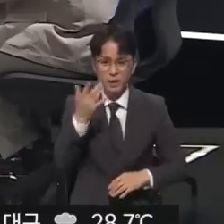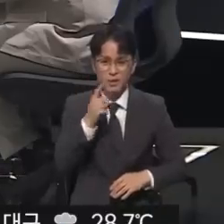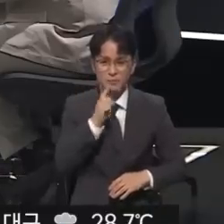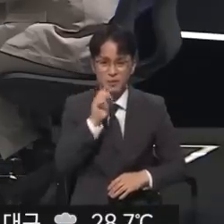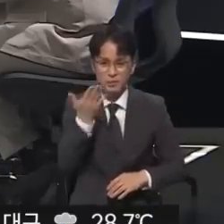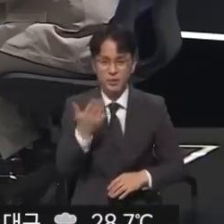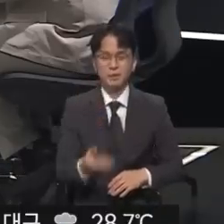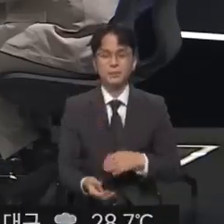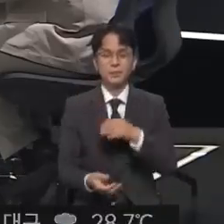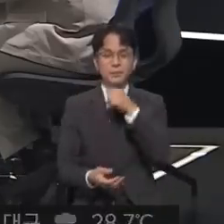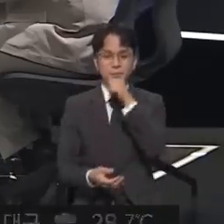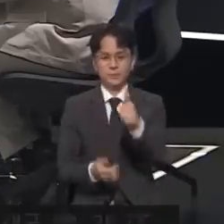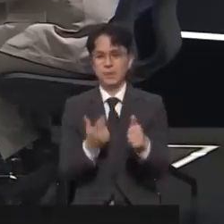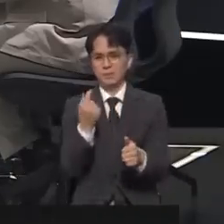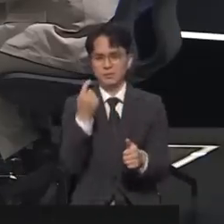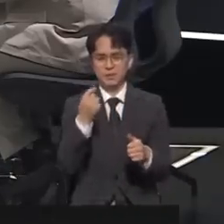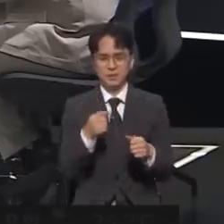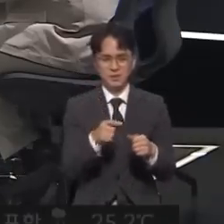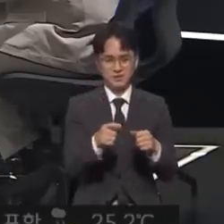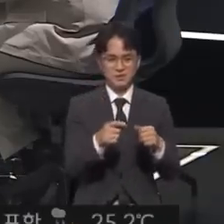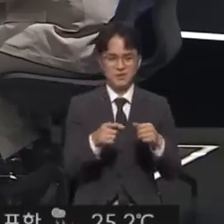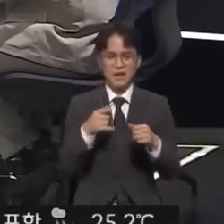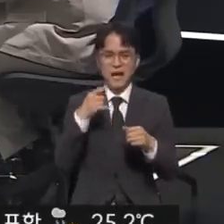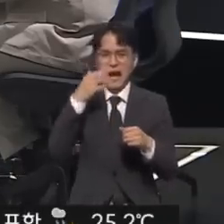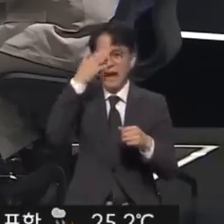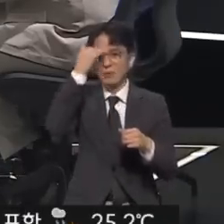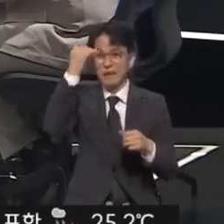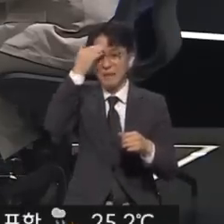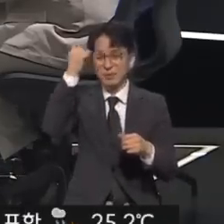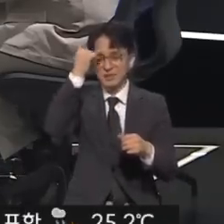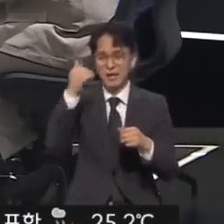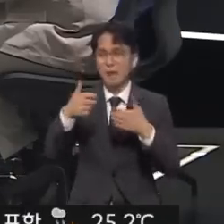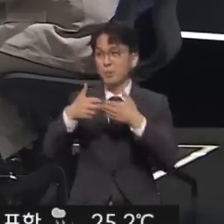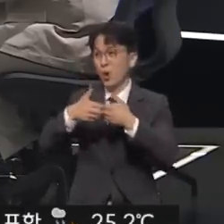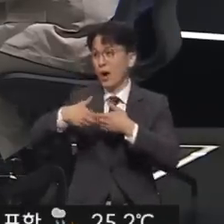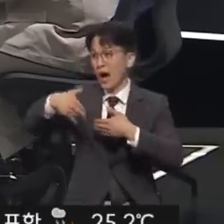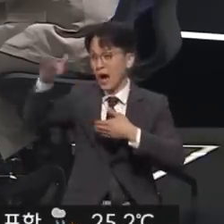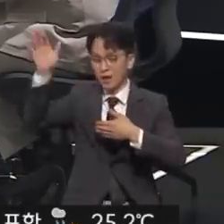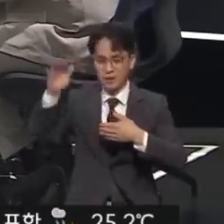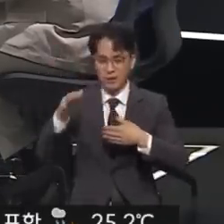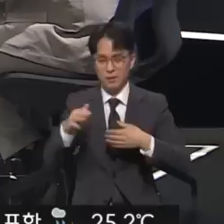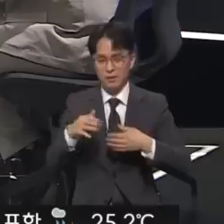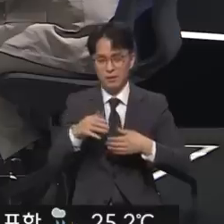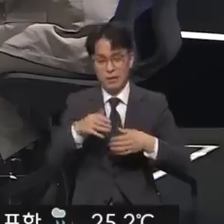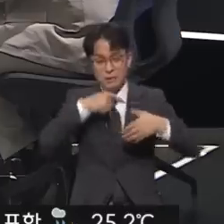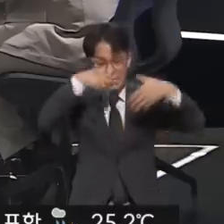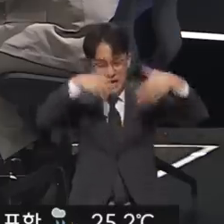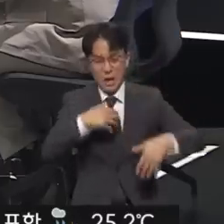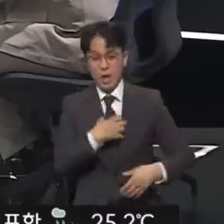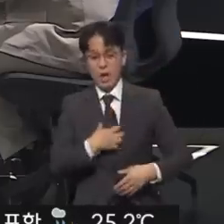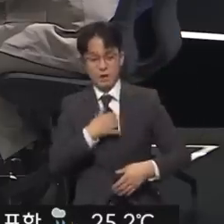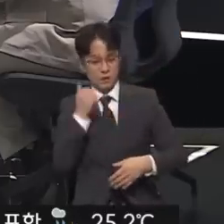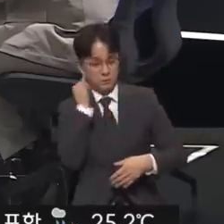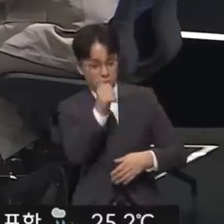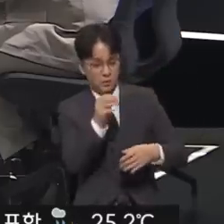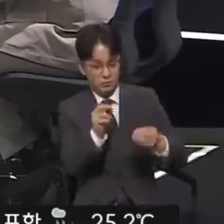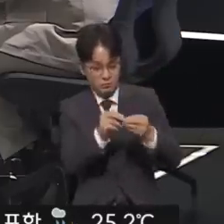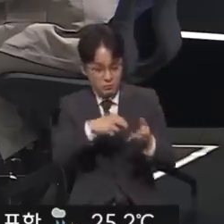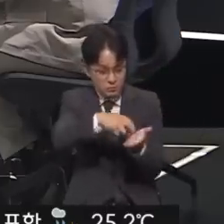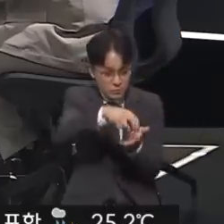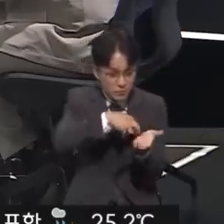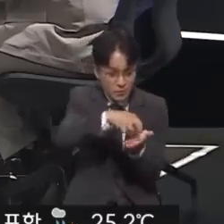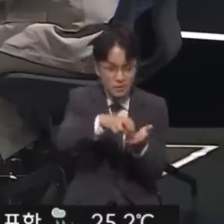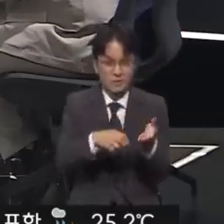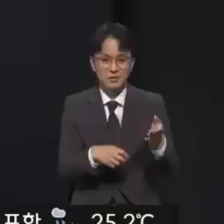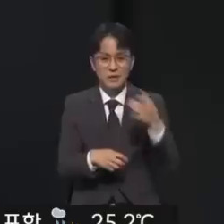열수가 없어 물이 차오르는 데 그래서 모친이 여기저기 질릴 배운 을 경찰에 연락을 했는데 경찰이 연락이 안되던 때 미 그